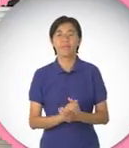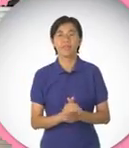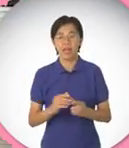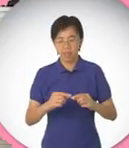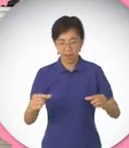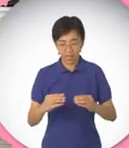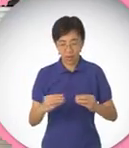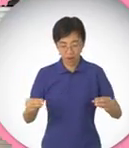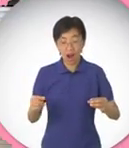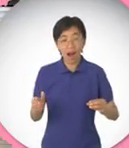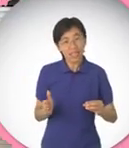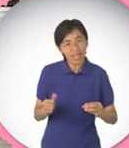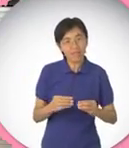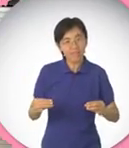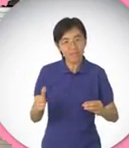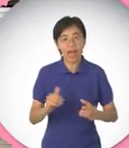ลองสักก้อนก่อนมั้ย ได